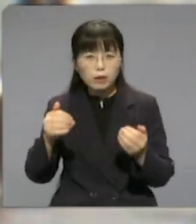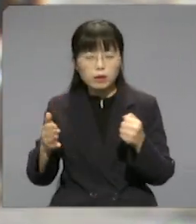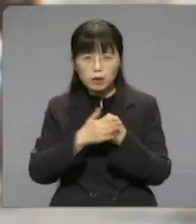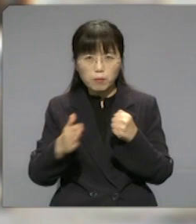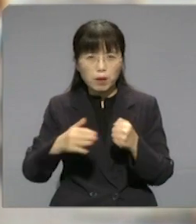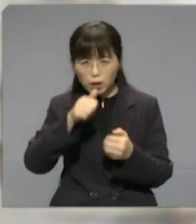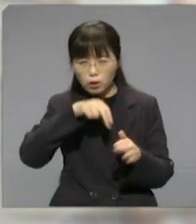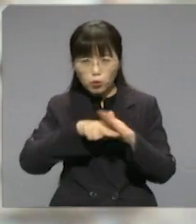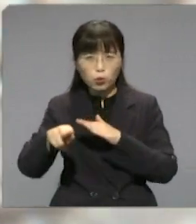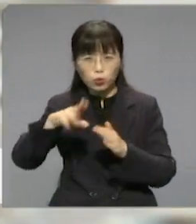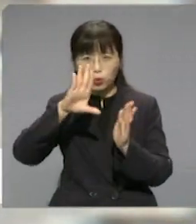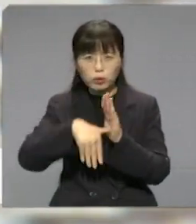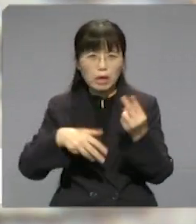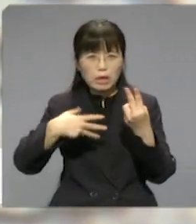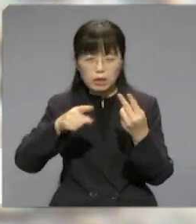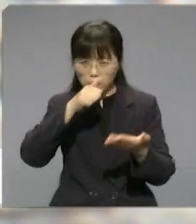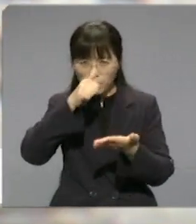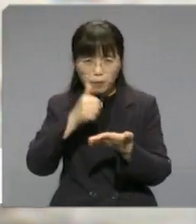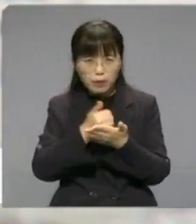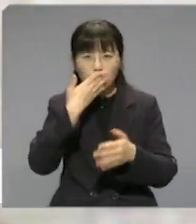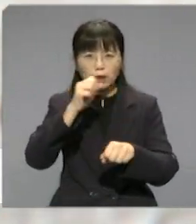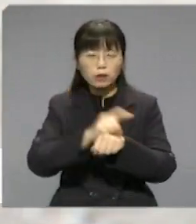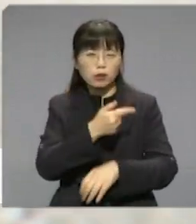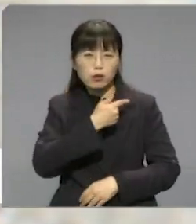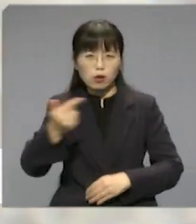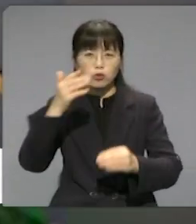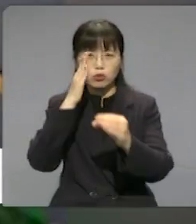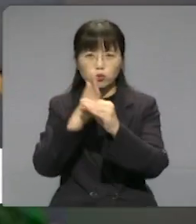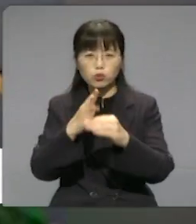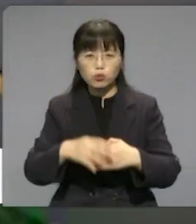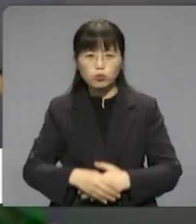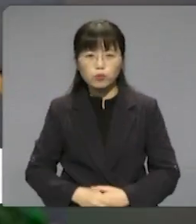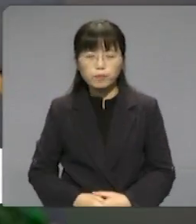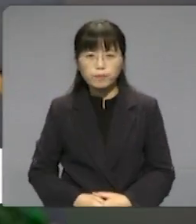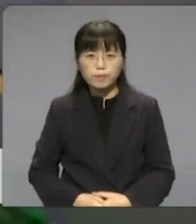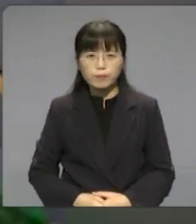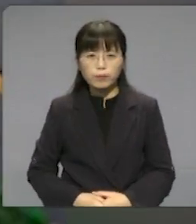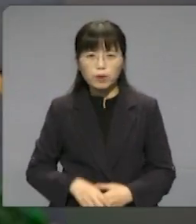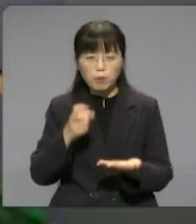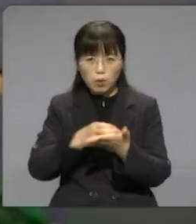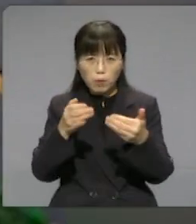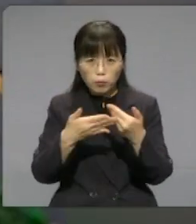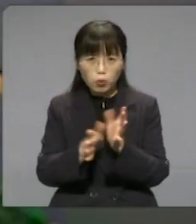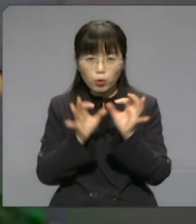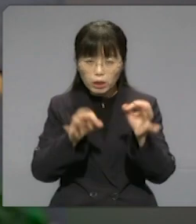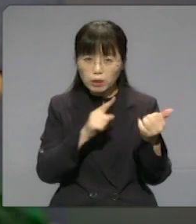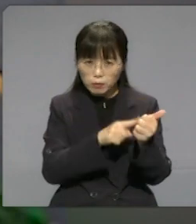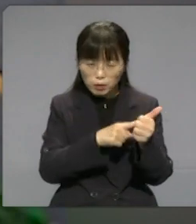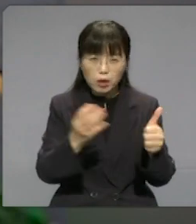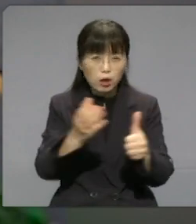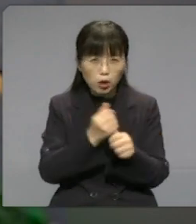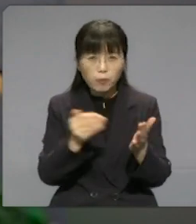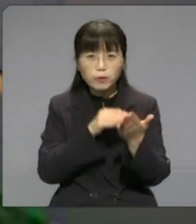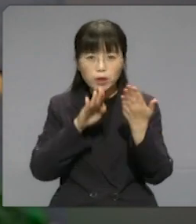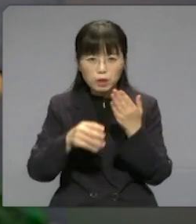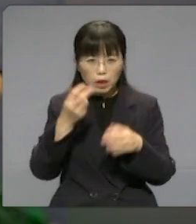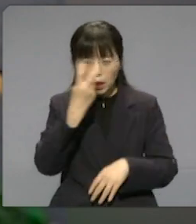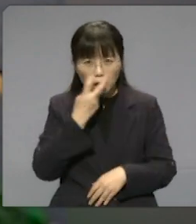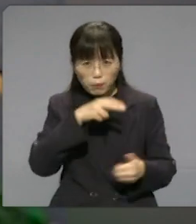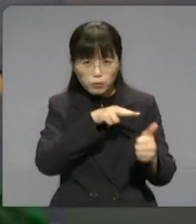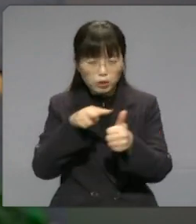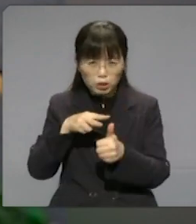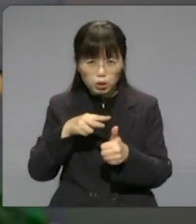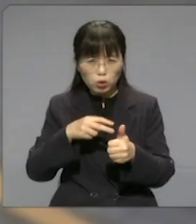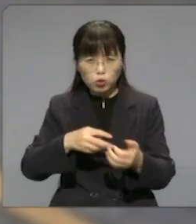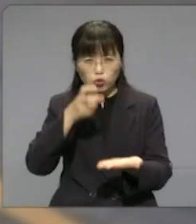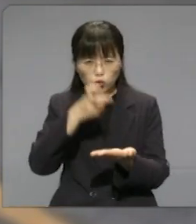과정에서 2차 범죄가 발생할 우려도 커지고 있습니다 법무부는 김길수 검거한 뒤 감시 과정에서